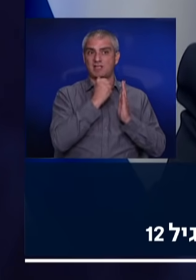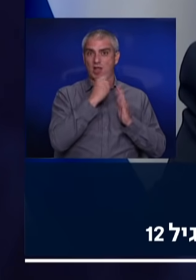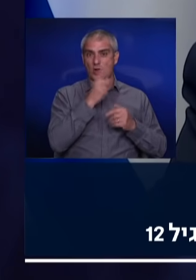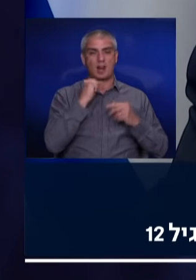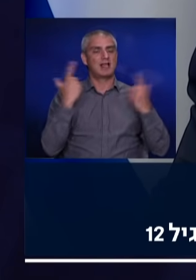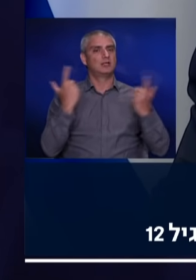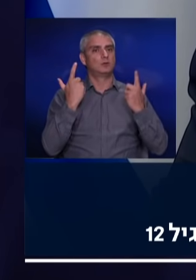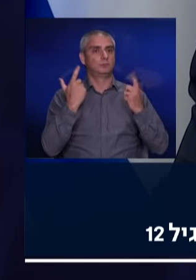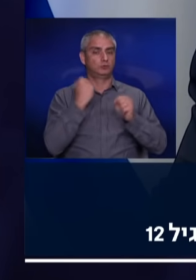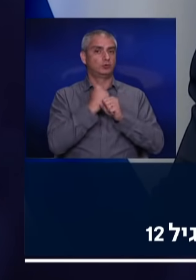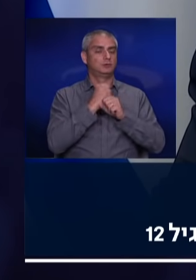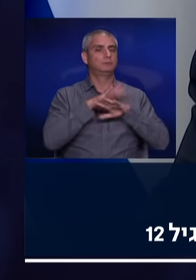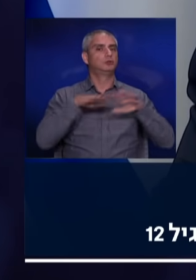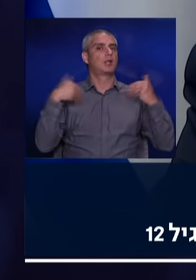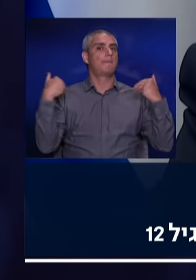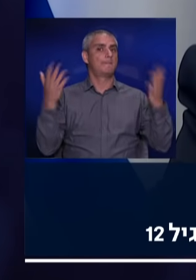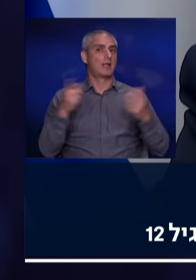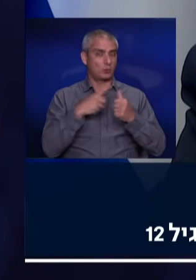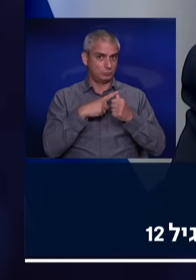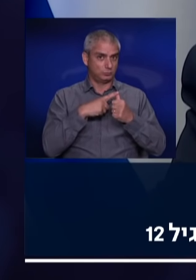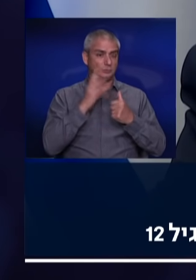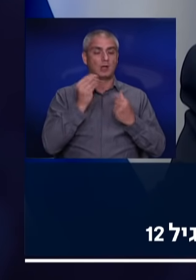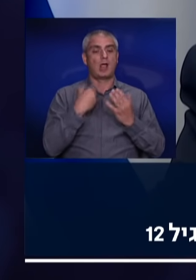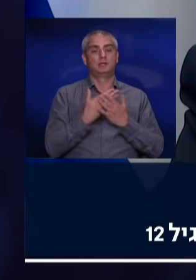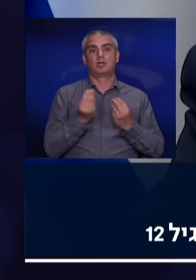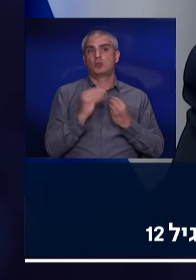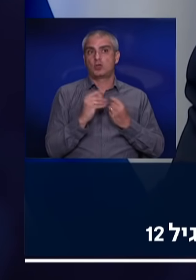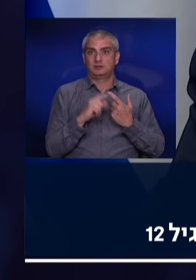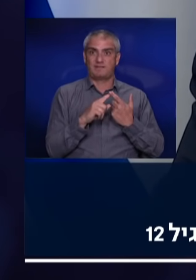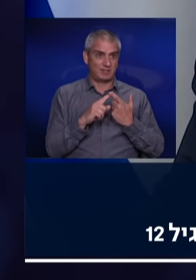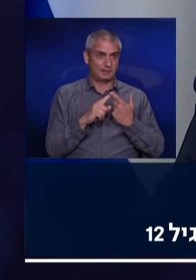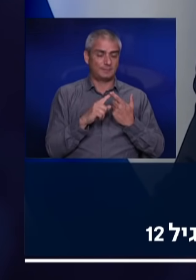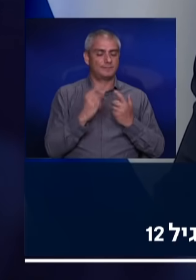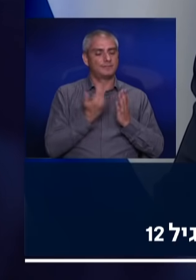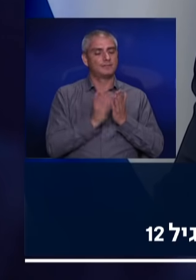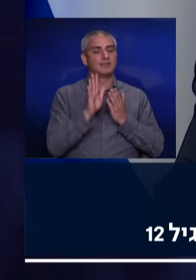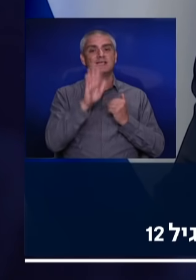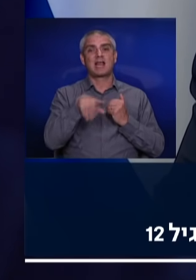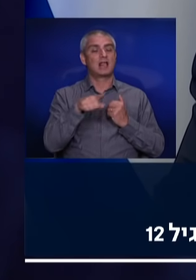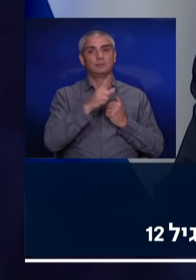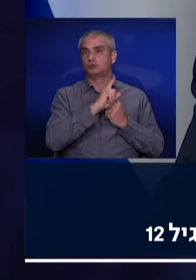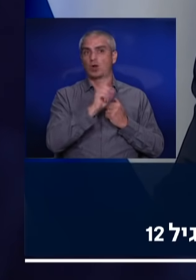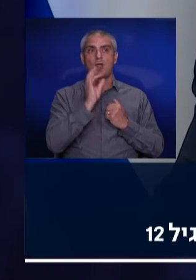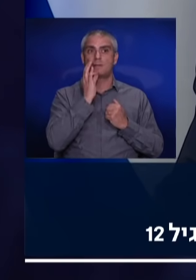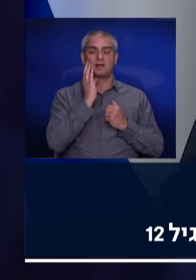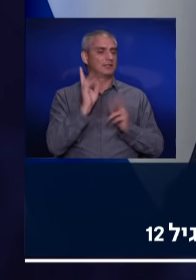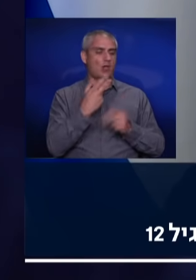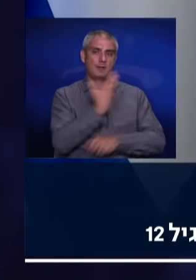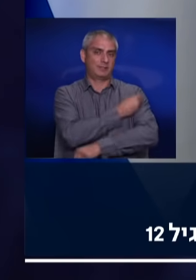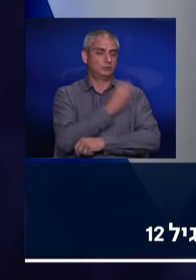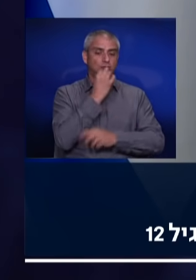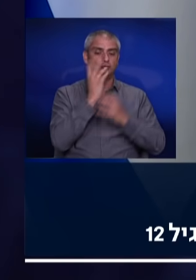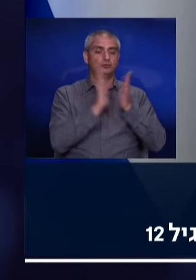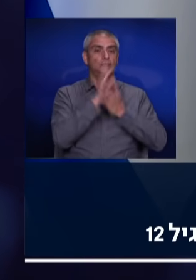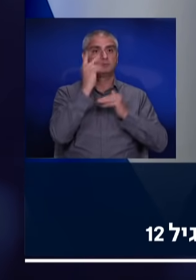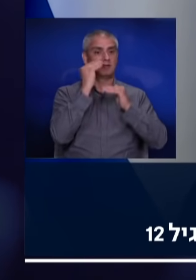אירועים שמתבצעים בשטחים פתוחים. הצעה נוספת שעולה על הפרק היא להחריג ילדים שאינם בני חיסון, בני 12 ומטה,